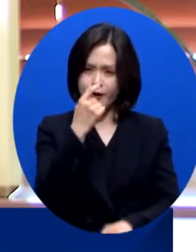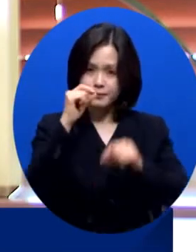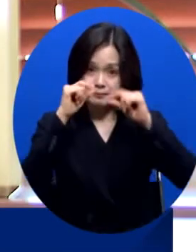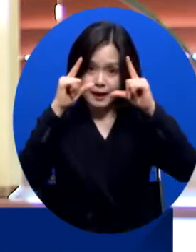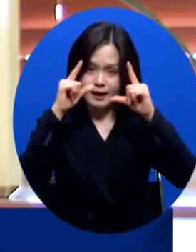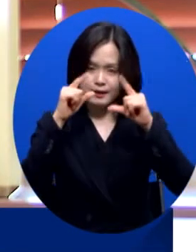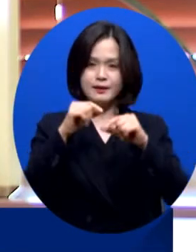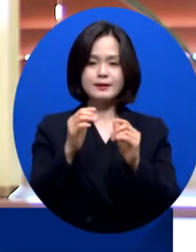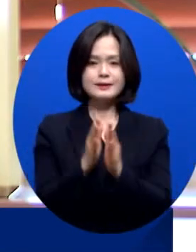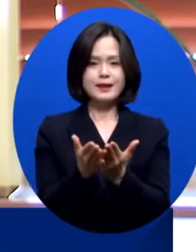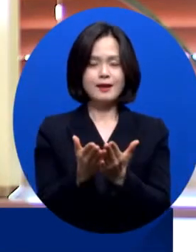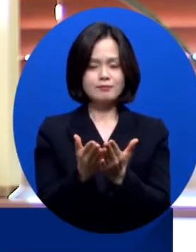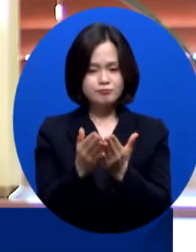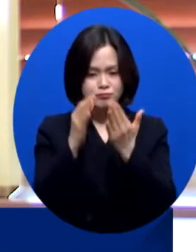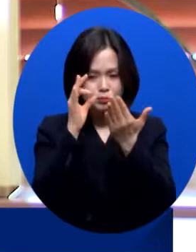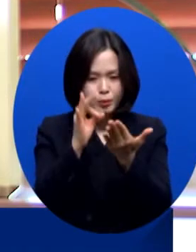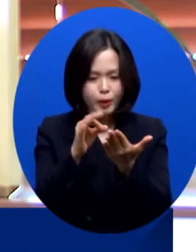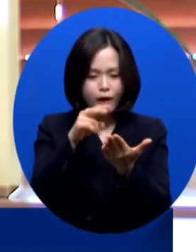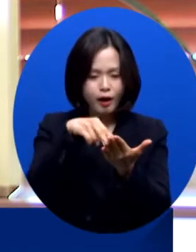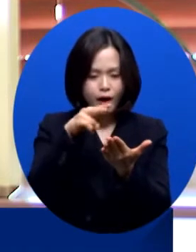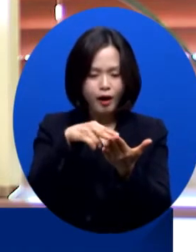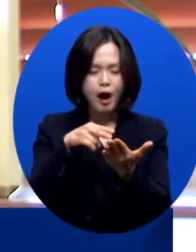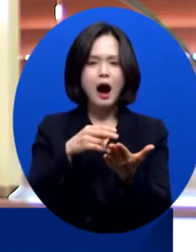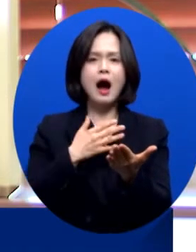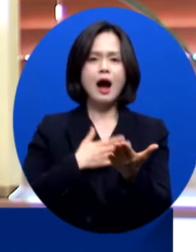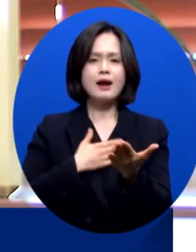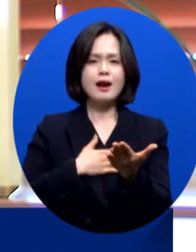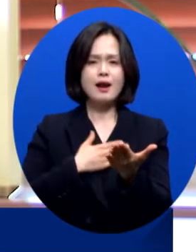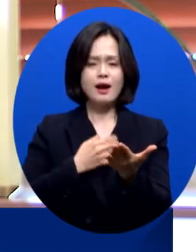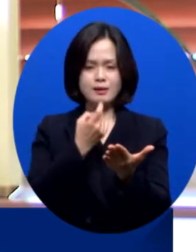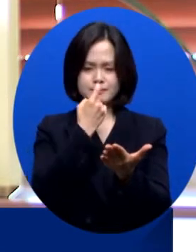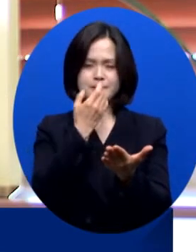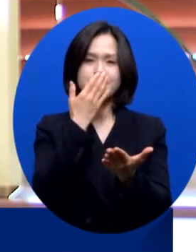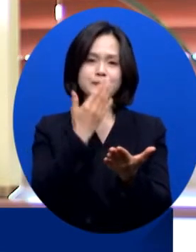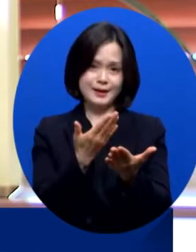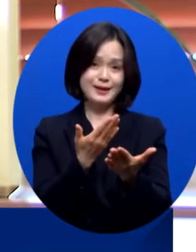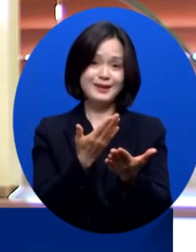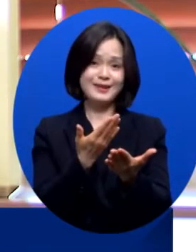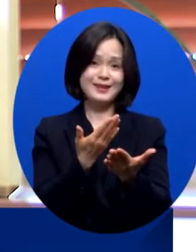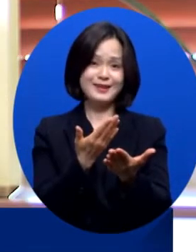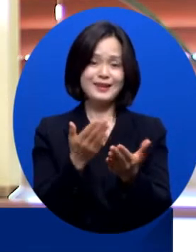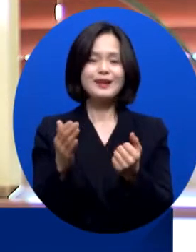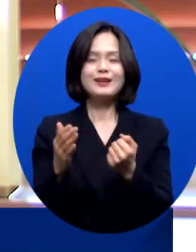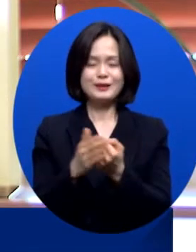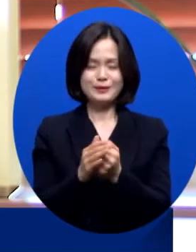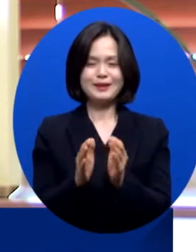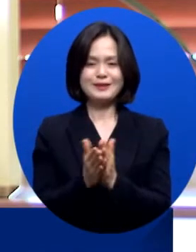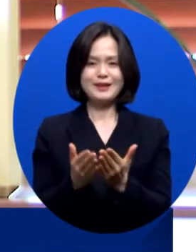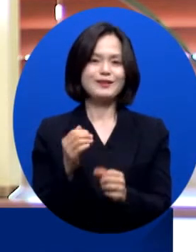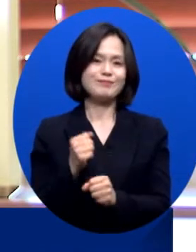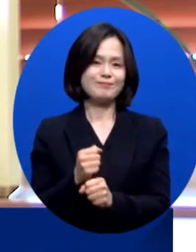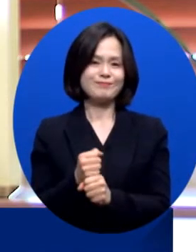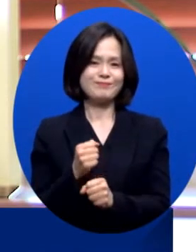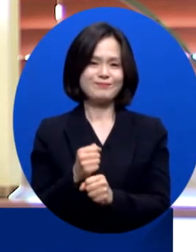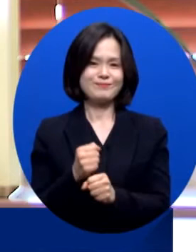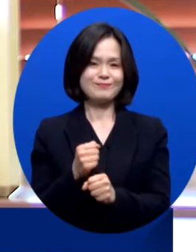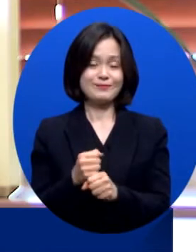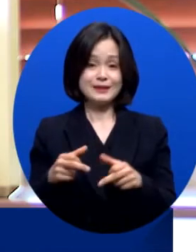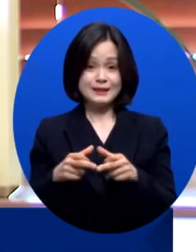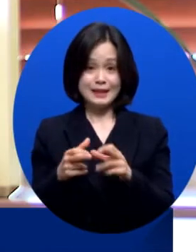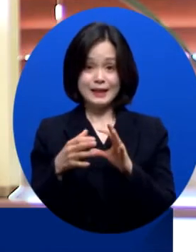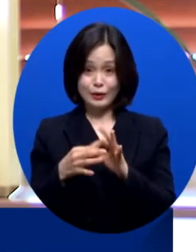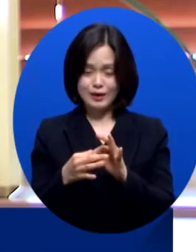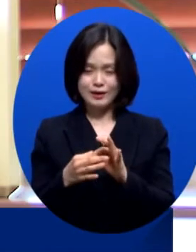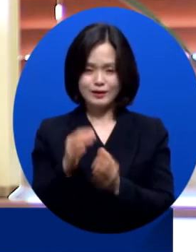힌트도 드리고 그 다음에 혹시 좀 참고할 만한 내용을 제시해 주식 드리기 위해서 이번에 장애인 관련 설교집